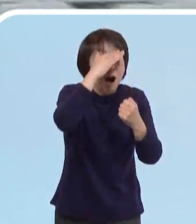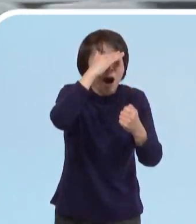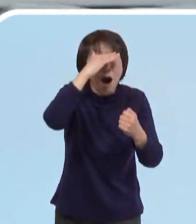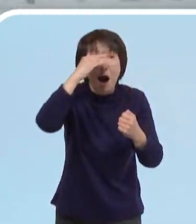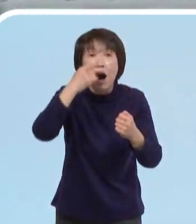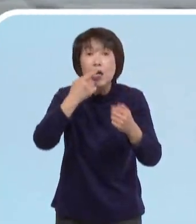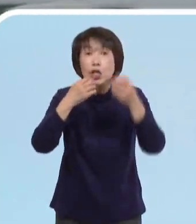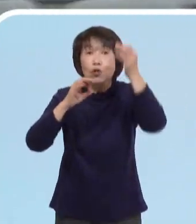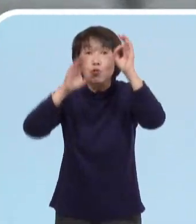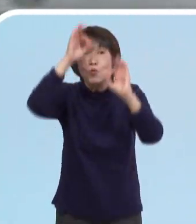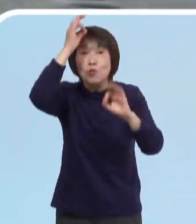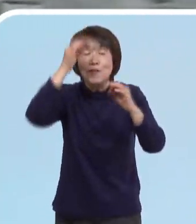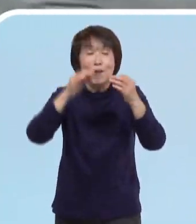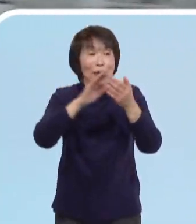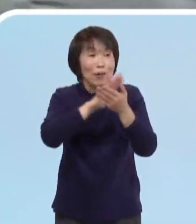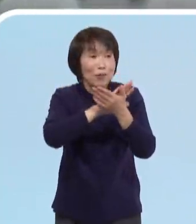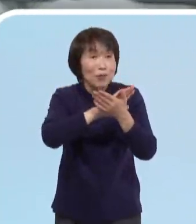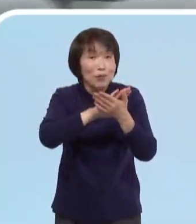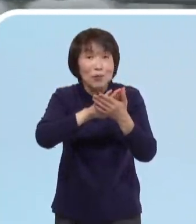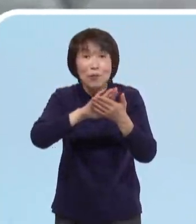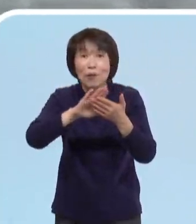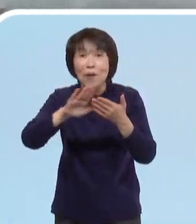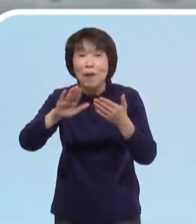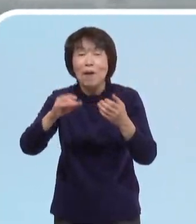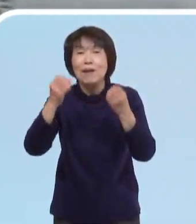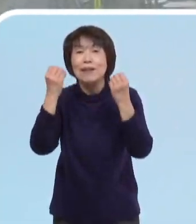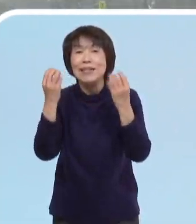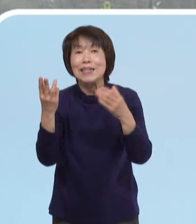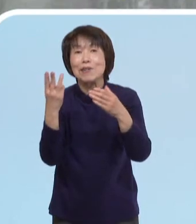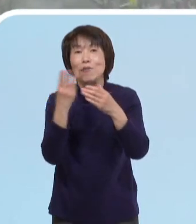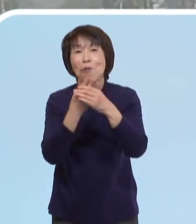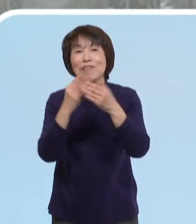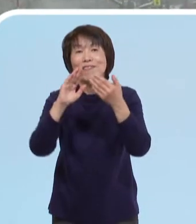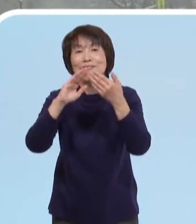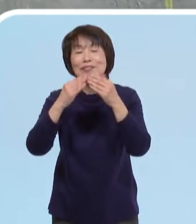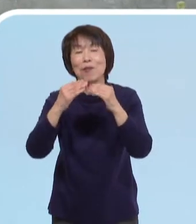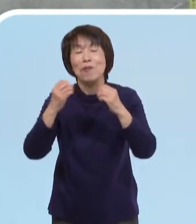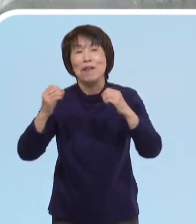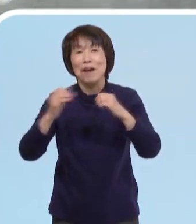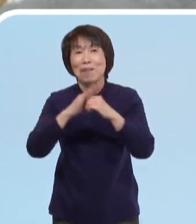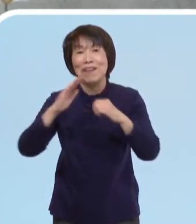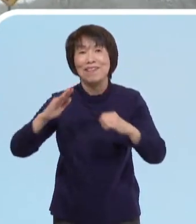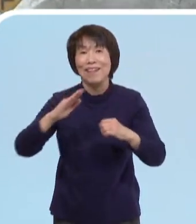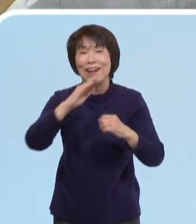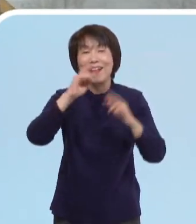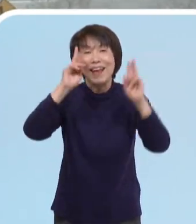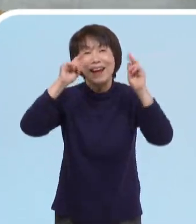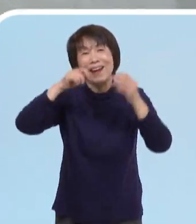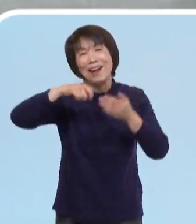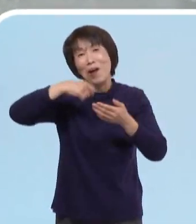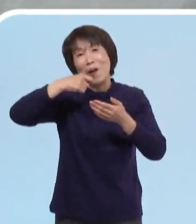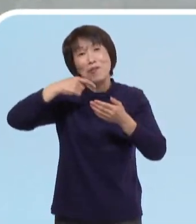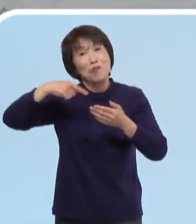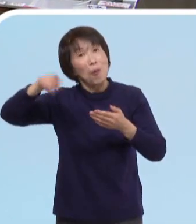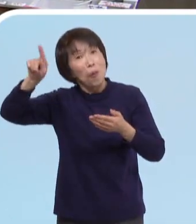わあ、真っ白。新温泉町浜坂でカニ三昧です。